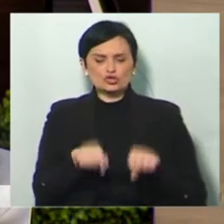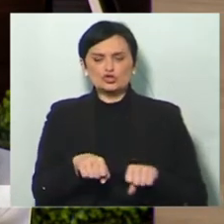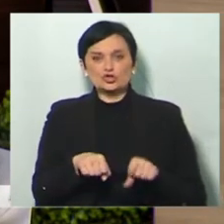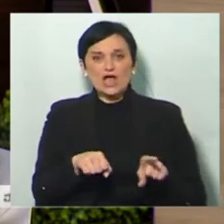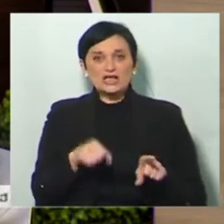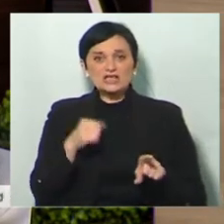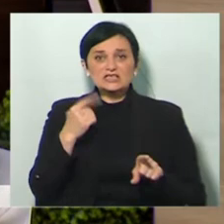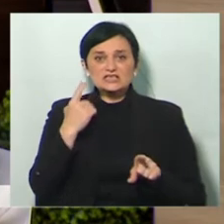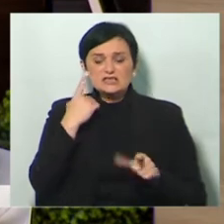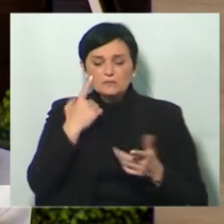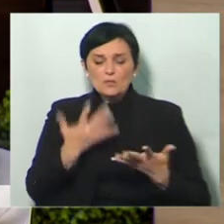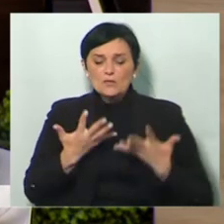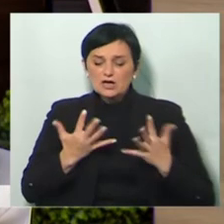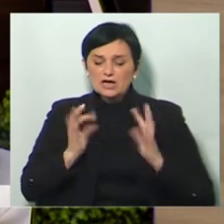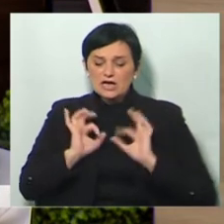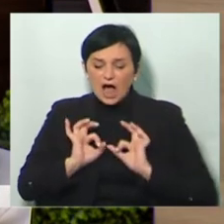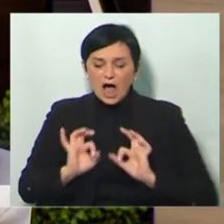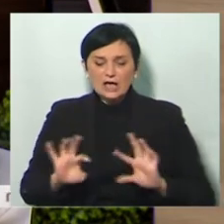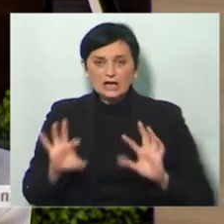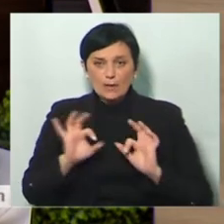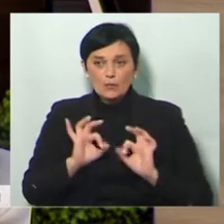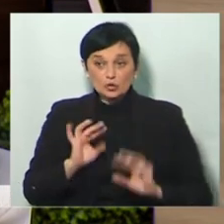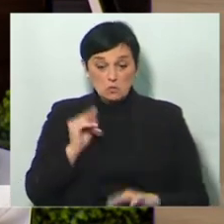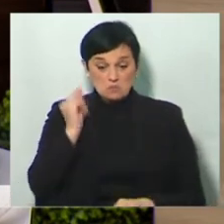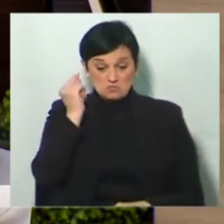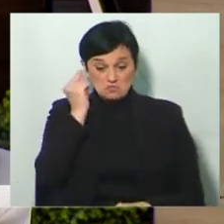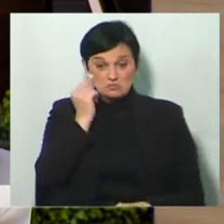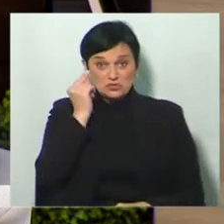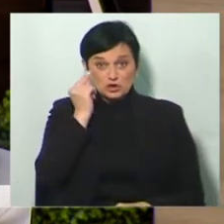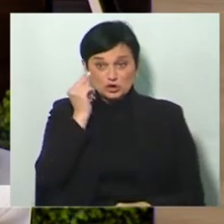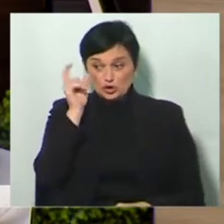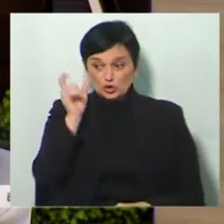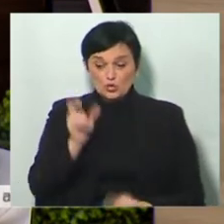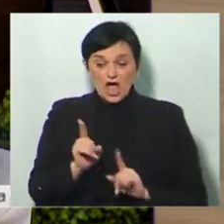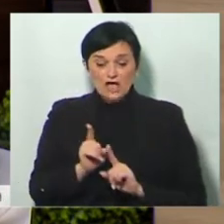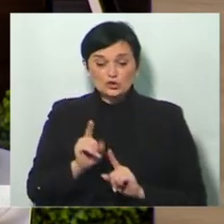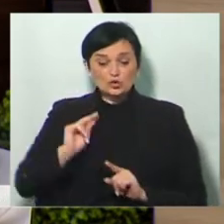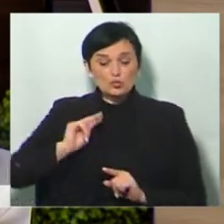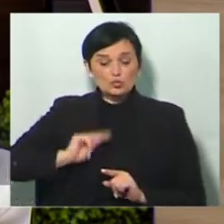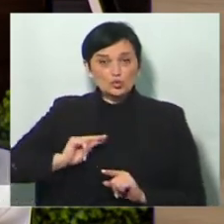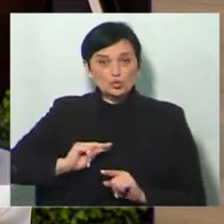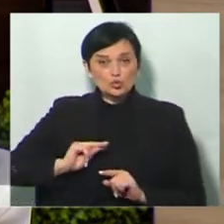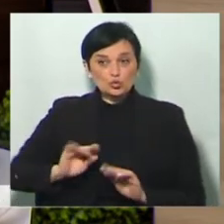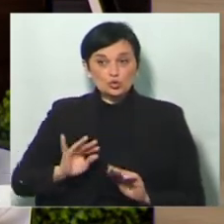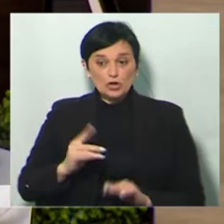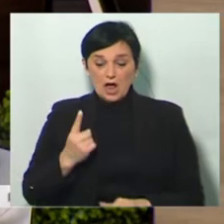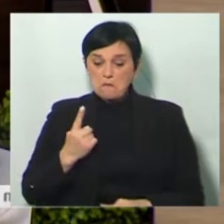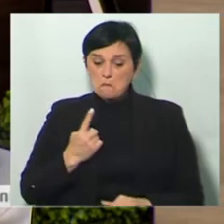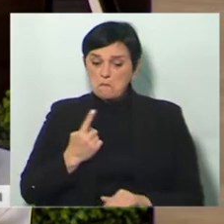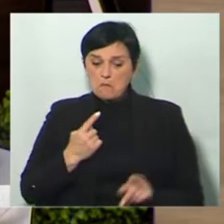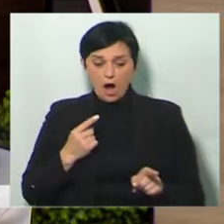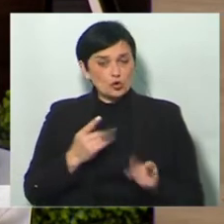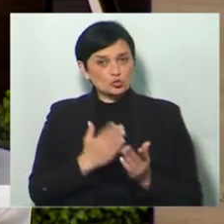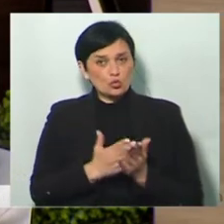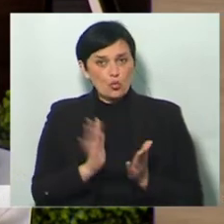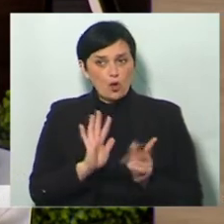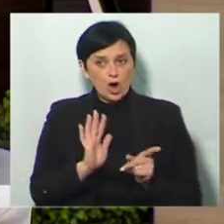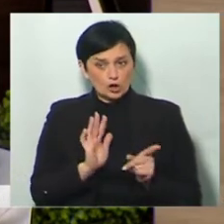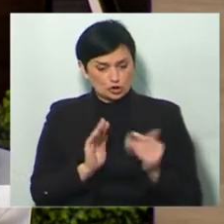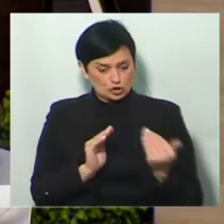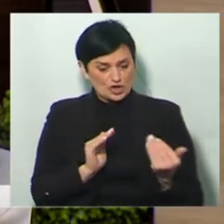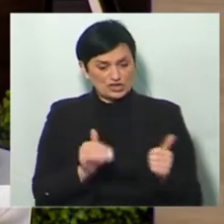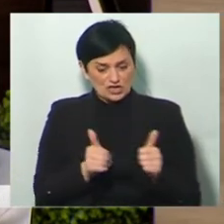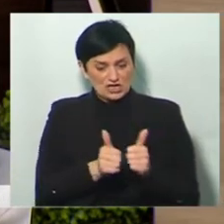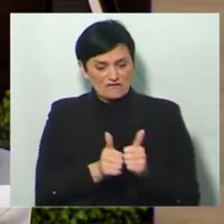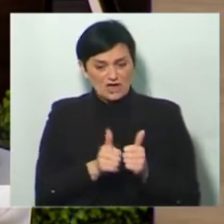მას გააგებინო და ასე შემდეგ, რომელიც აი ფსიქოლოგთა მიდის უკვე ესეთი მუშაობა, ხო? მარტო არ ხარ, უკვე შენს